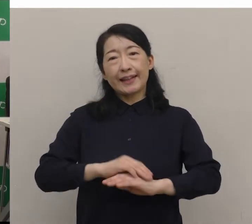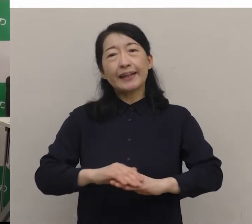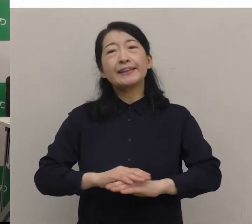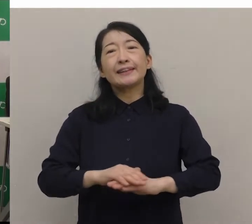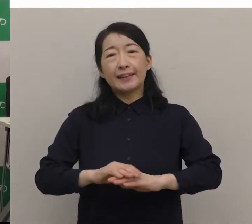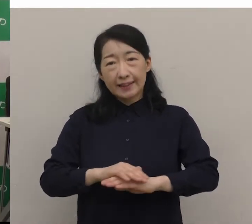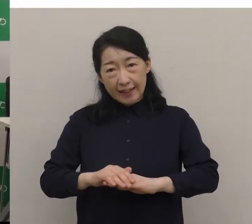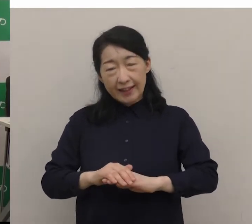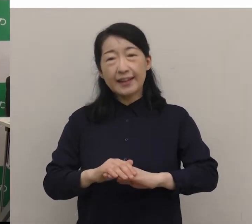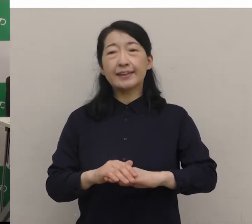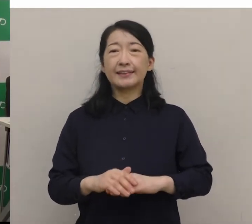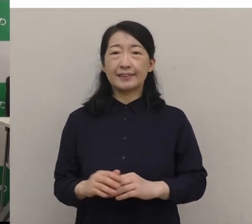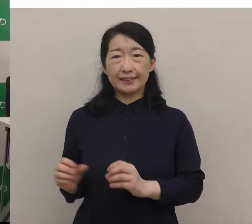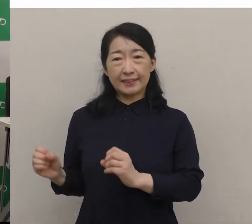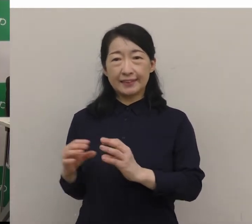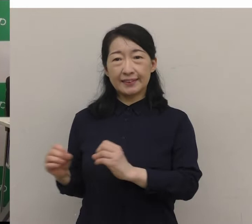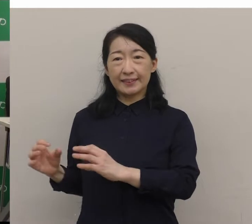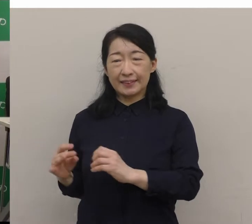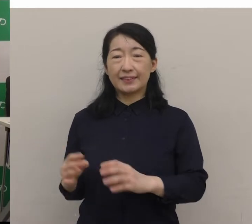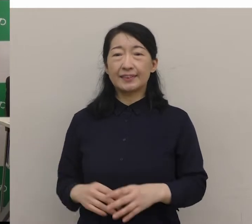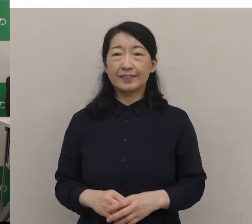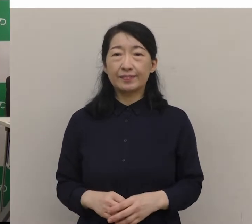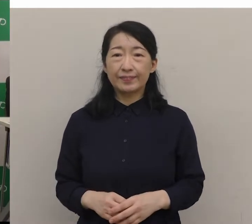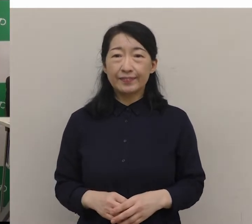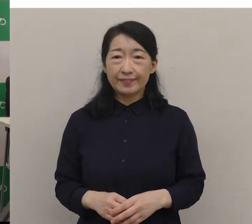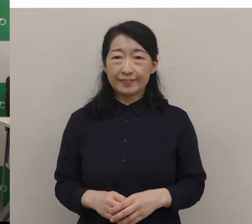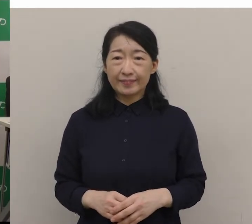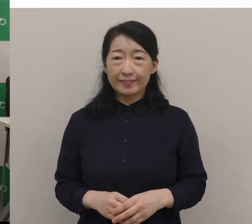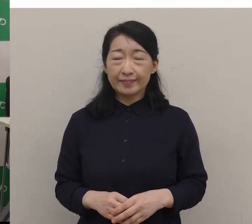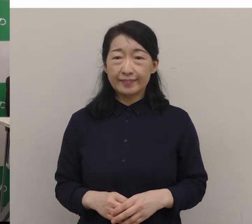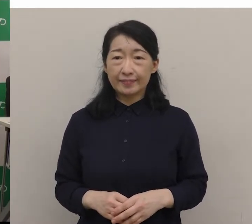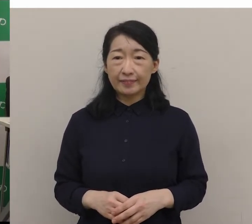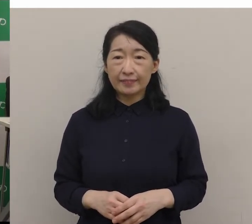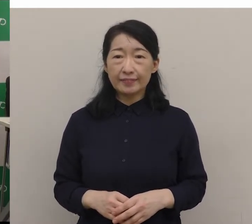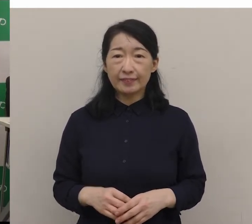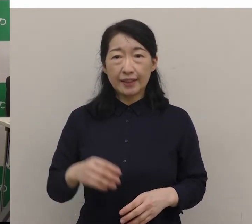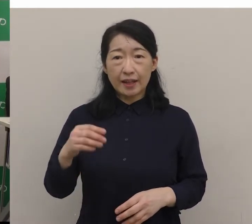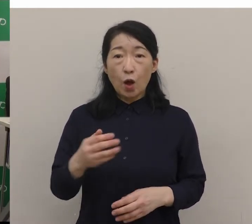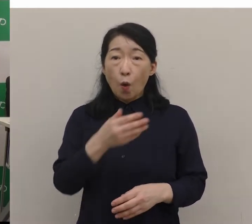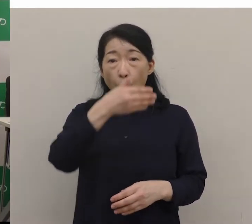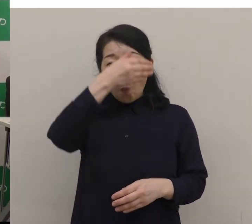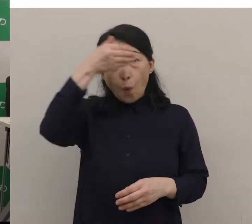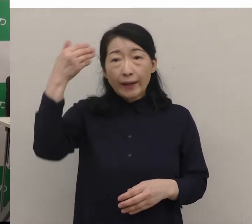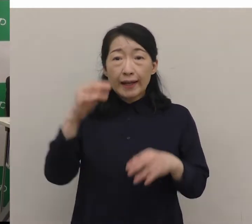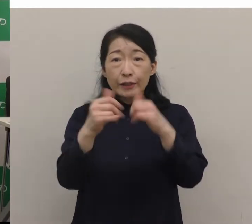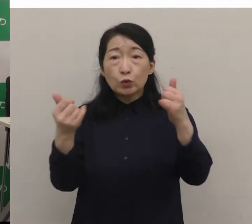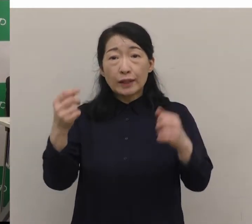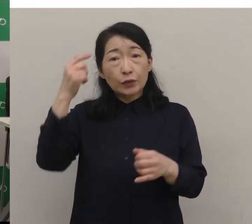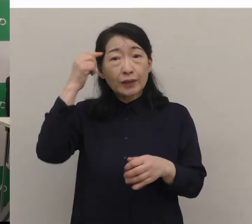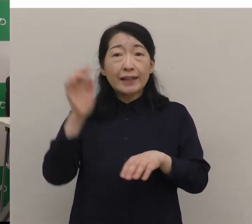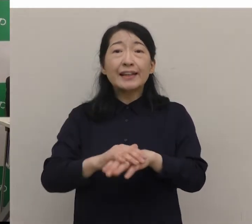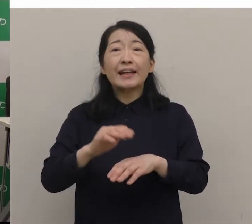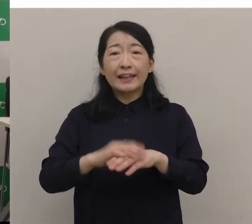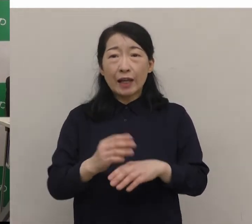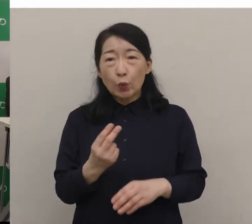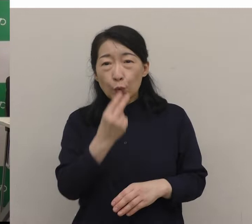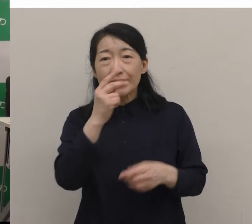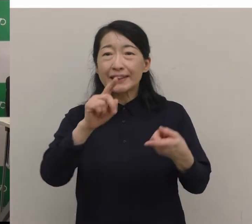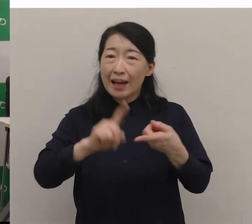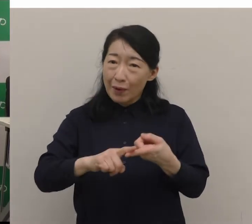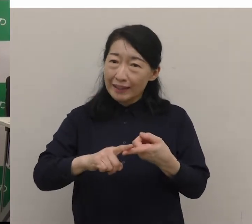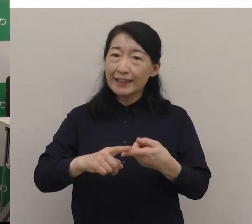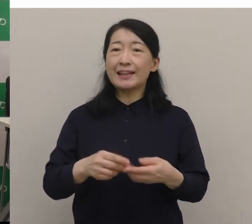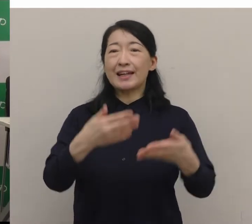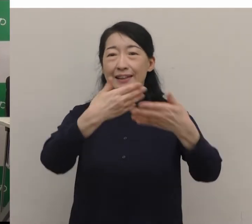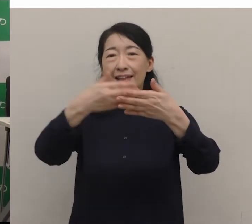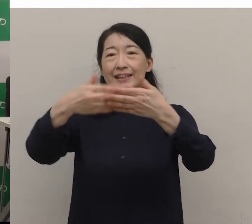事なのかなというふうに思います。若い方のこう考え方とか雰囲気に合わせてこのふうにデザインさせてもらったというところ